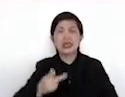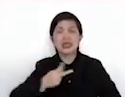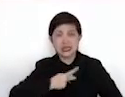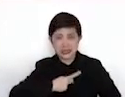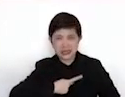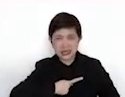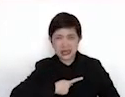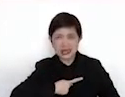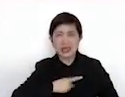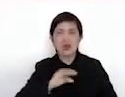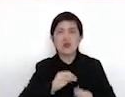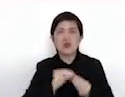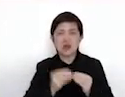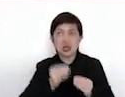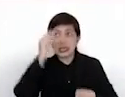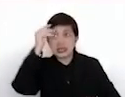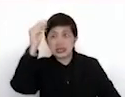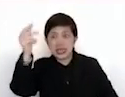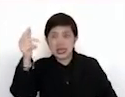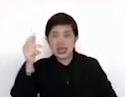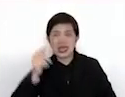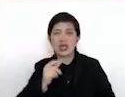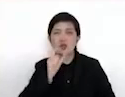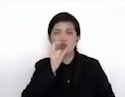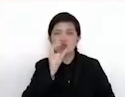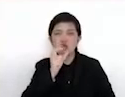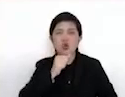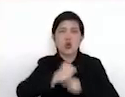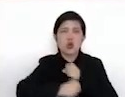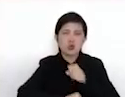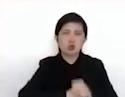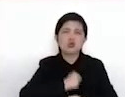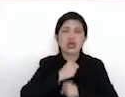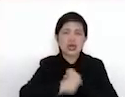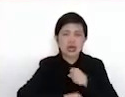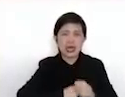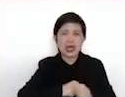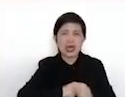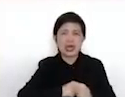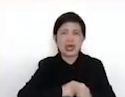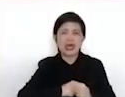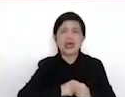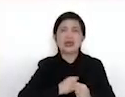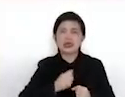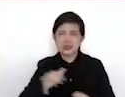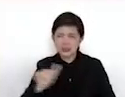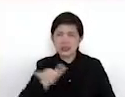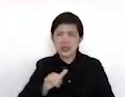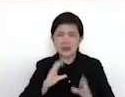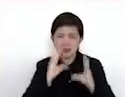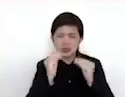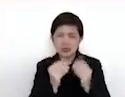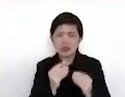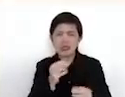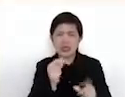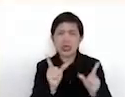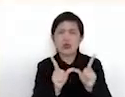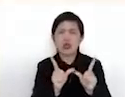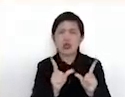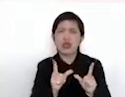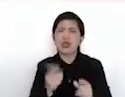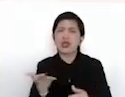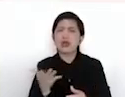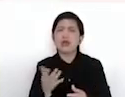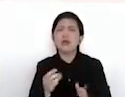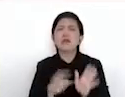mendesain agar terjadinya ee upaya ada satu musyawarah di tingkat RW untuk menyelesaikan persoalannya